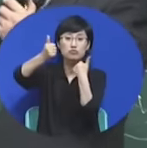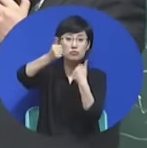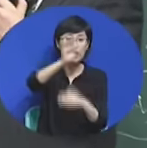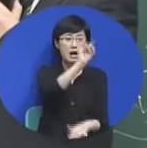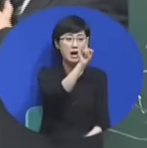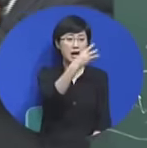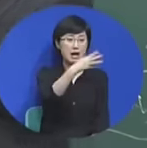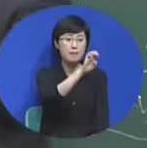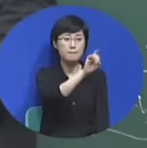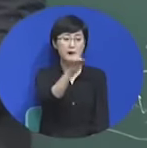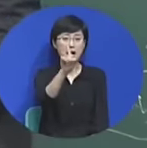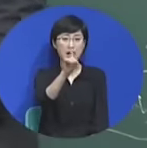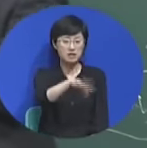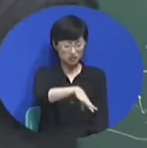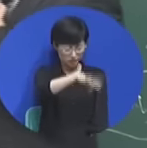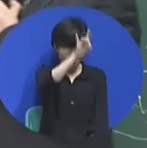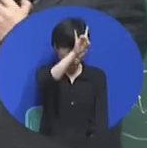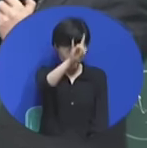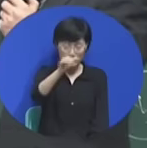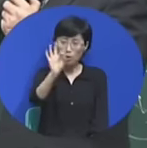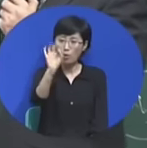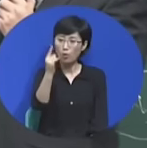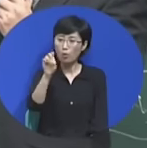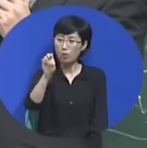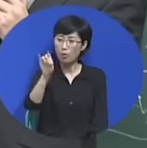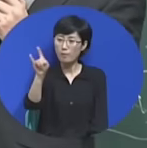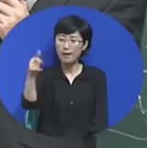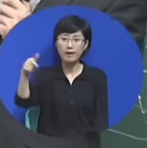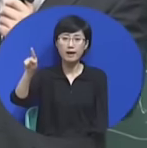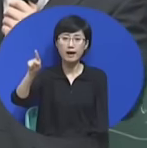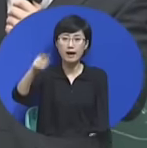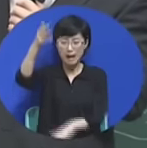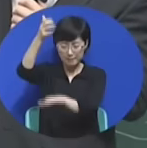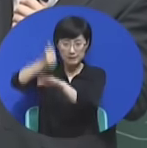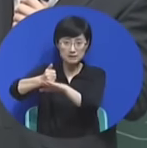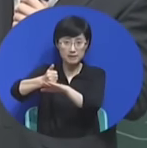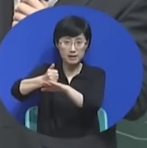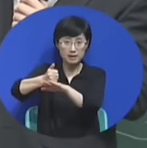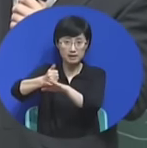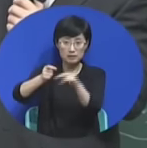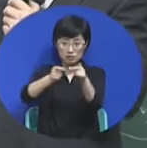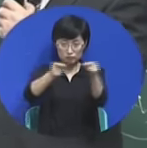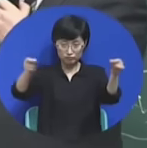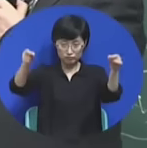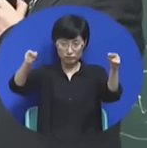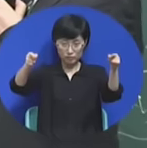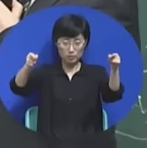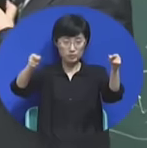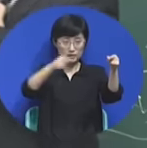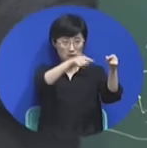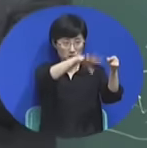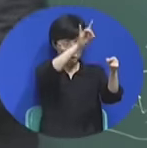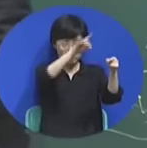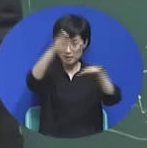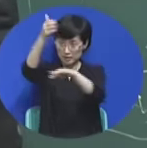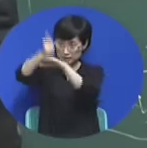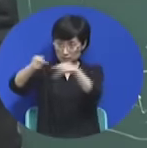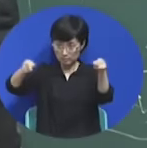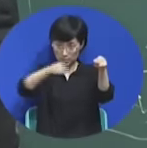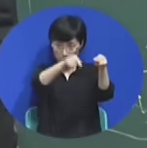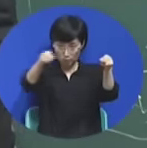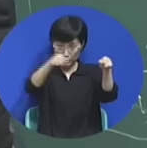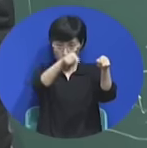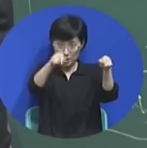所以神是阿拉法，是俄梅戈。 처음과 나중이라고 표현하세요. 它是首也是尾。 자, 이 속에 내가 있는